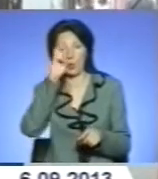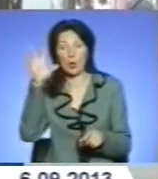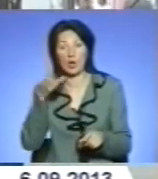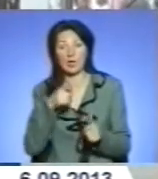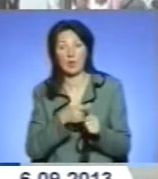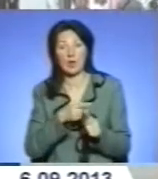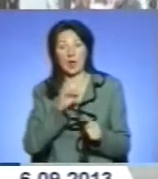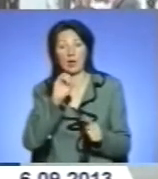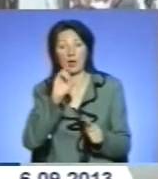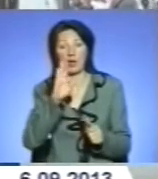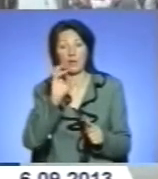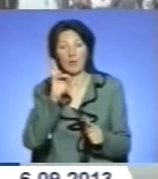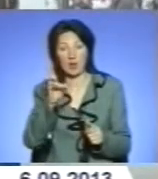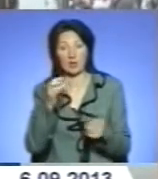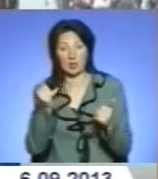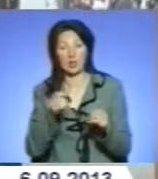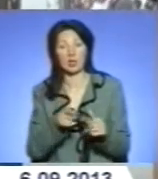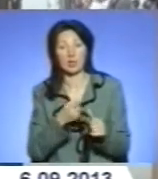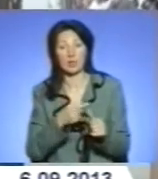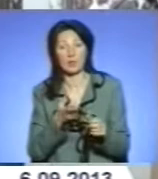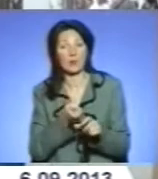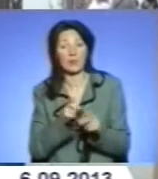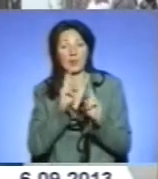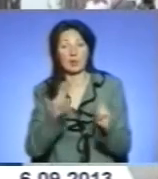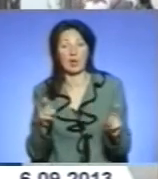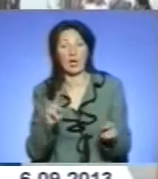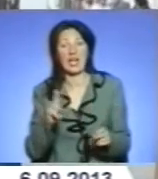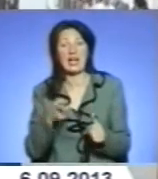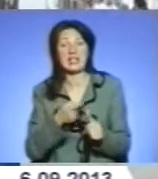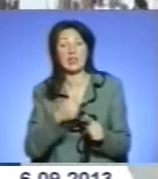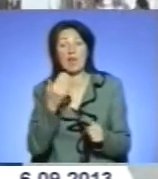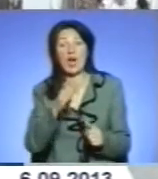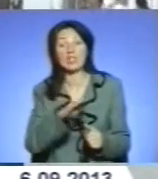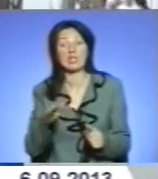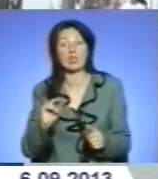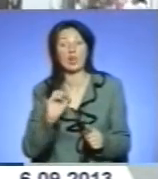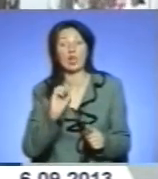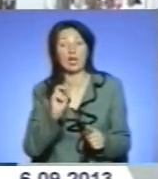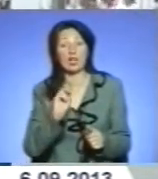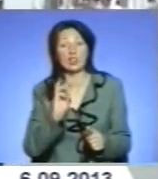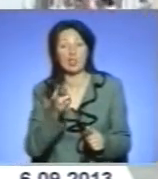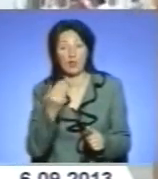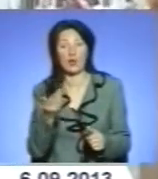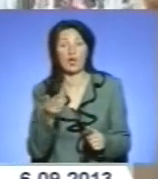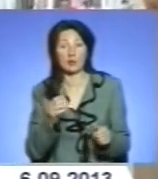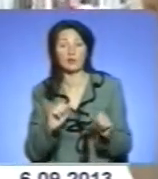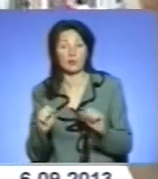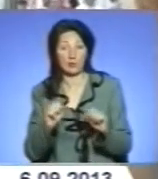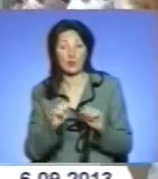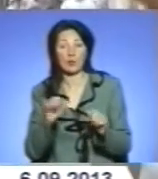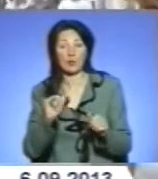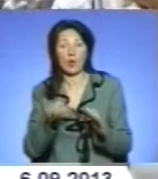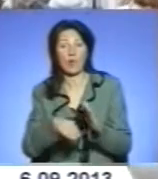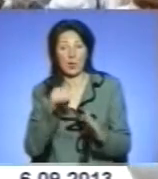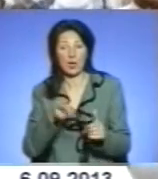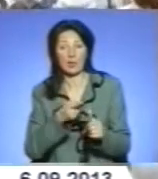Іван дуже часто називають. Нам більше не знаю. Як звати ваших діток і чим ви керувалися у виборі імен? Старша